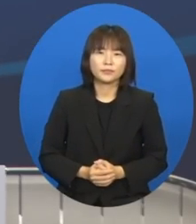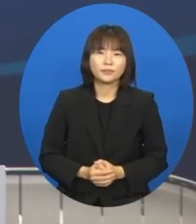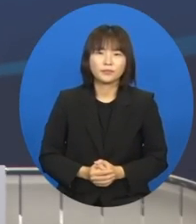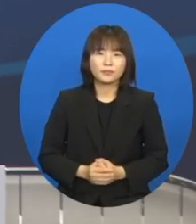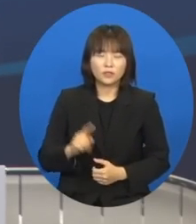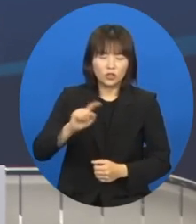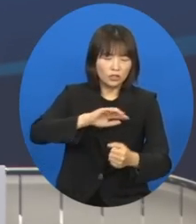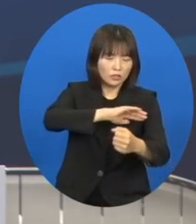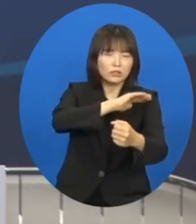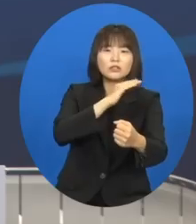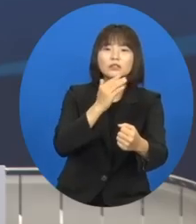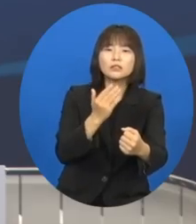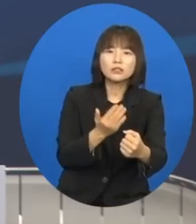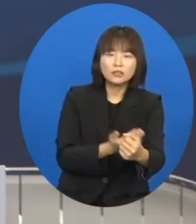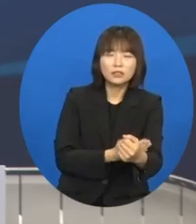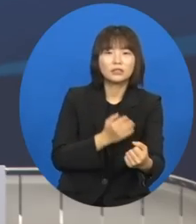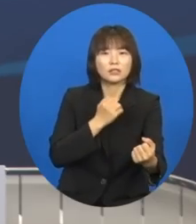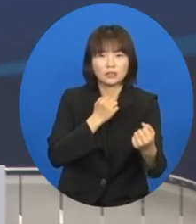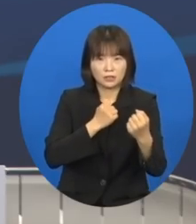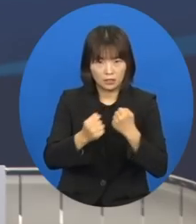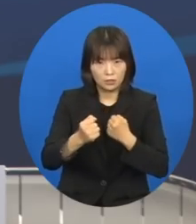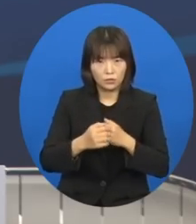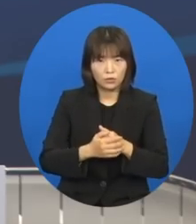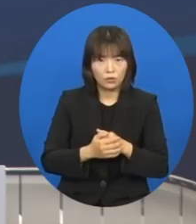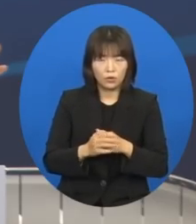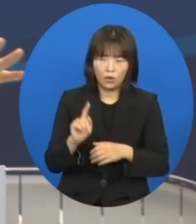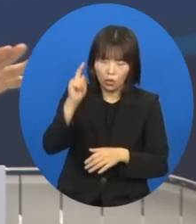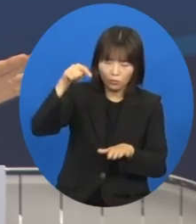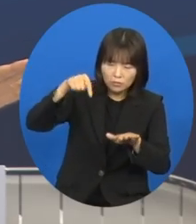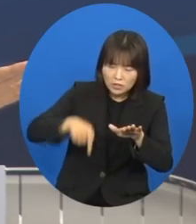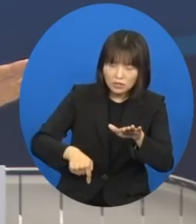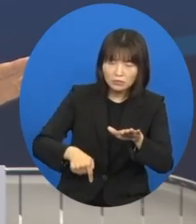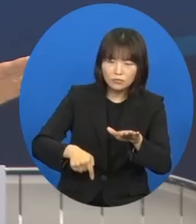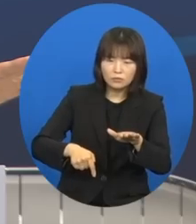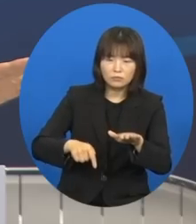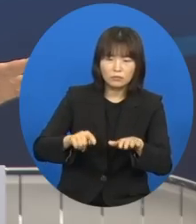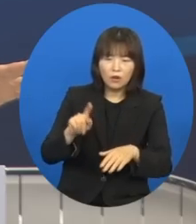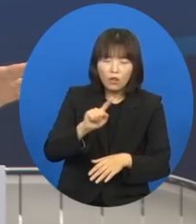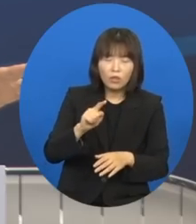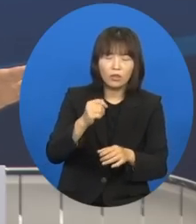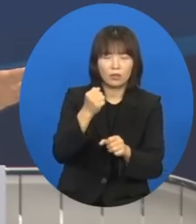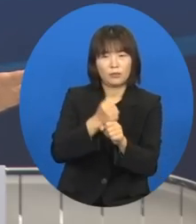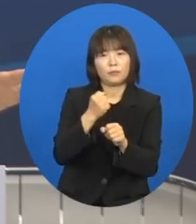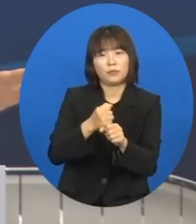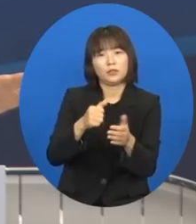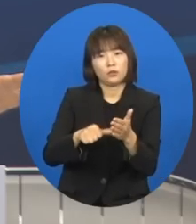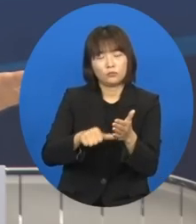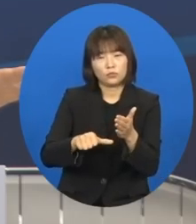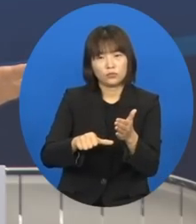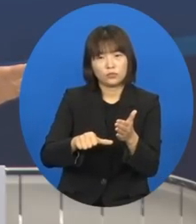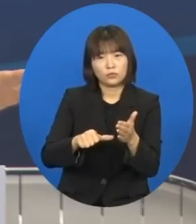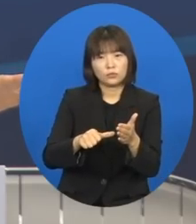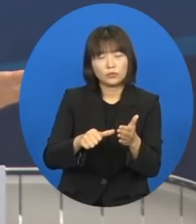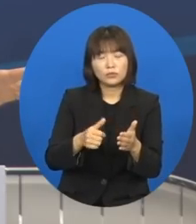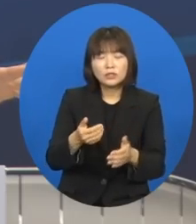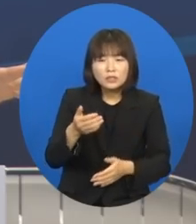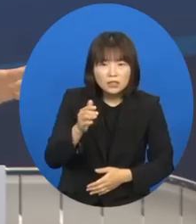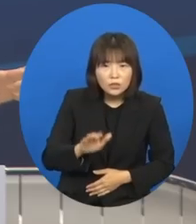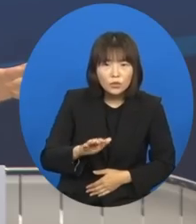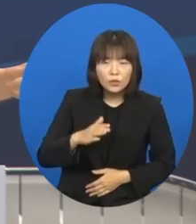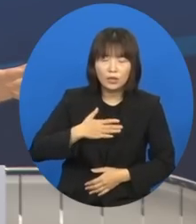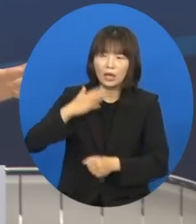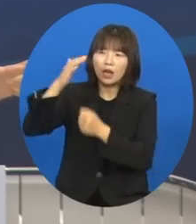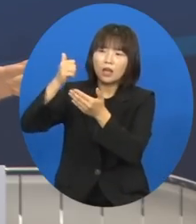어떤 능력이도, 높은 깊음, 그 어떤 피조물도 나를 하나님의 사랑에서 끊을 수 없다는데 내가 왜